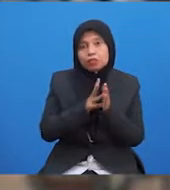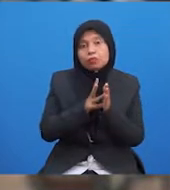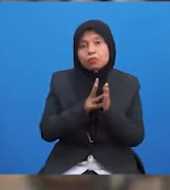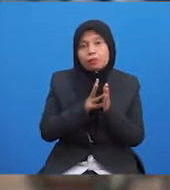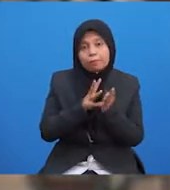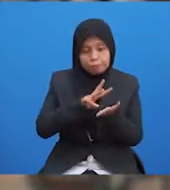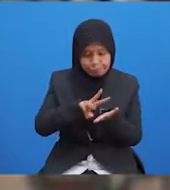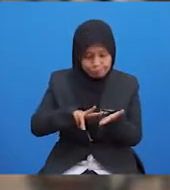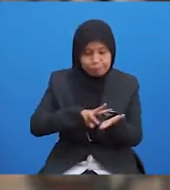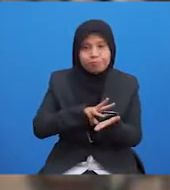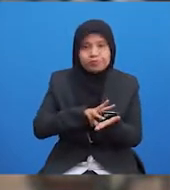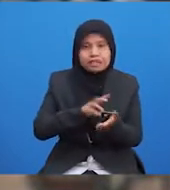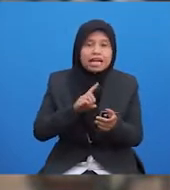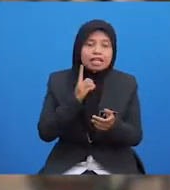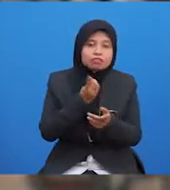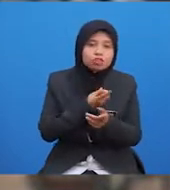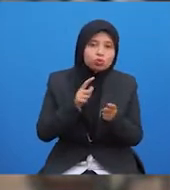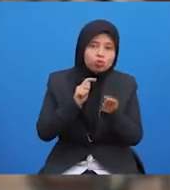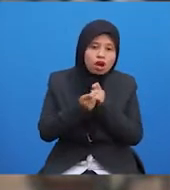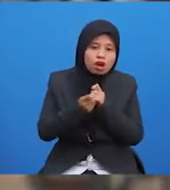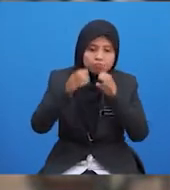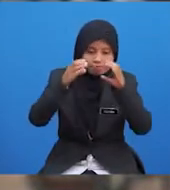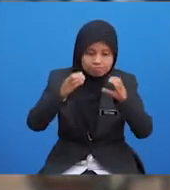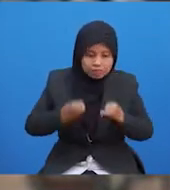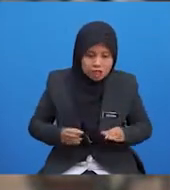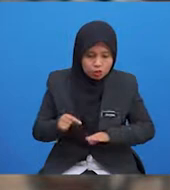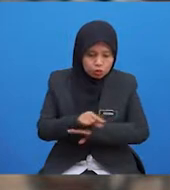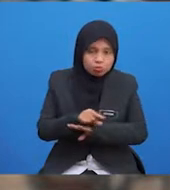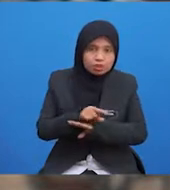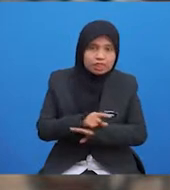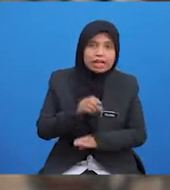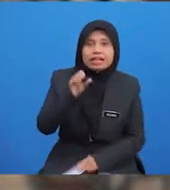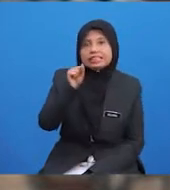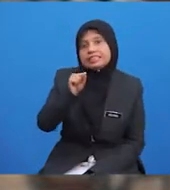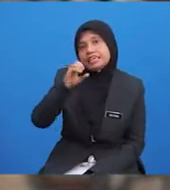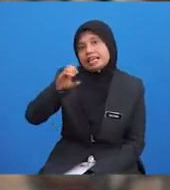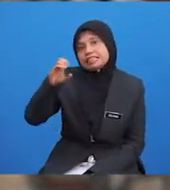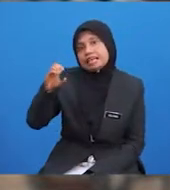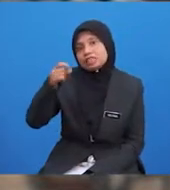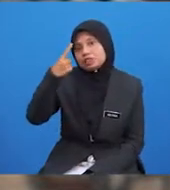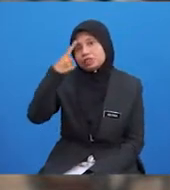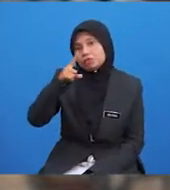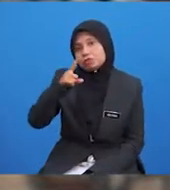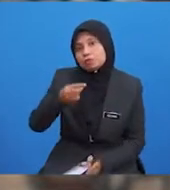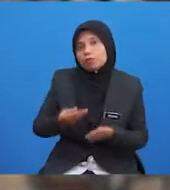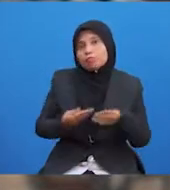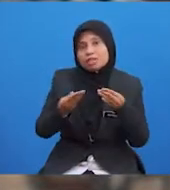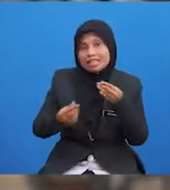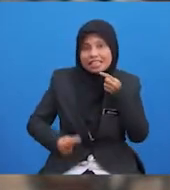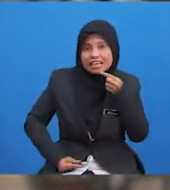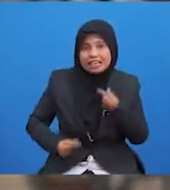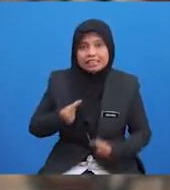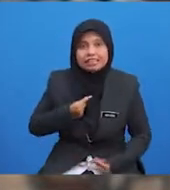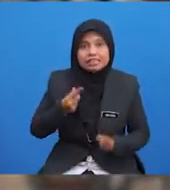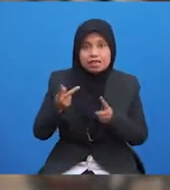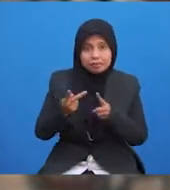Murid-murid, kita beralih pula kepada cara menggunakan CSS untuk memberi gaya